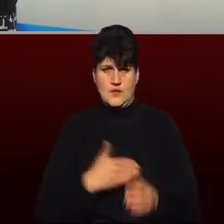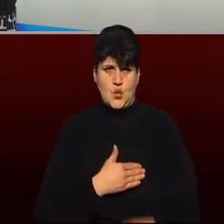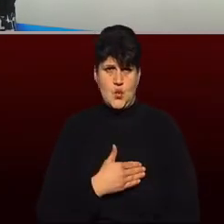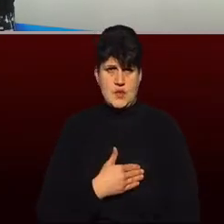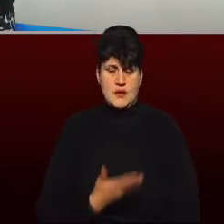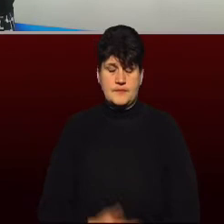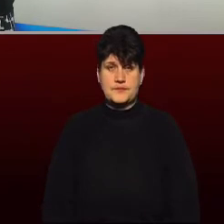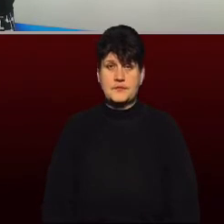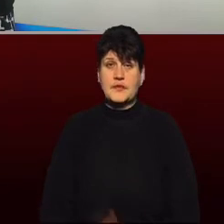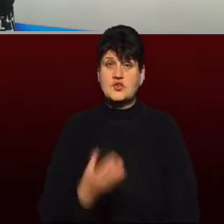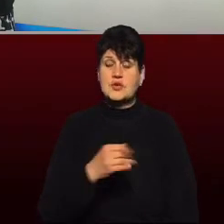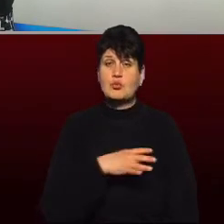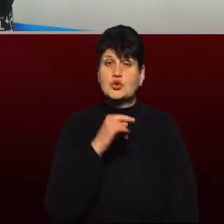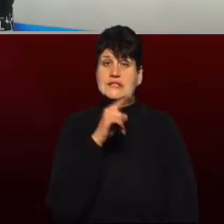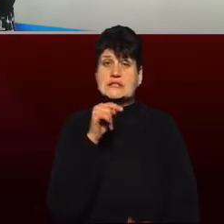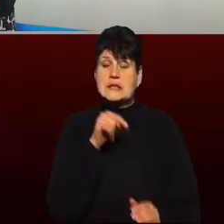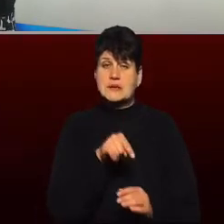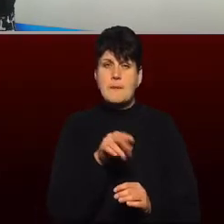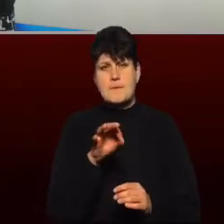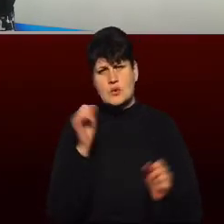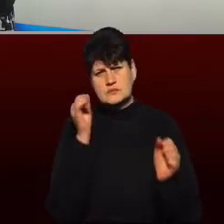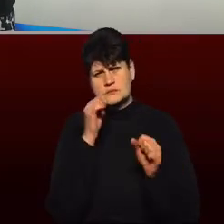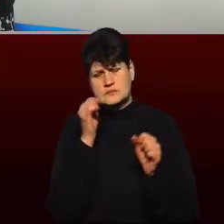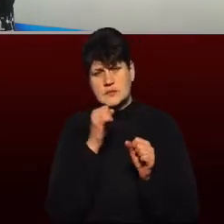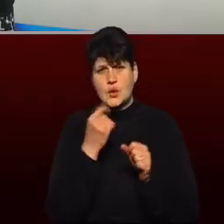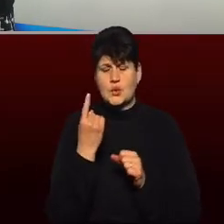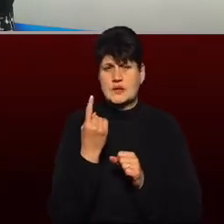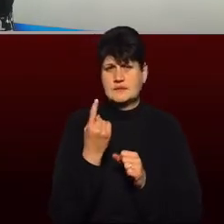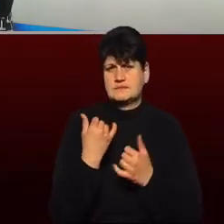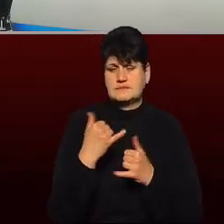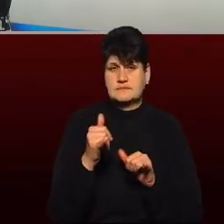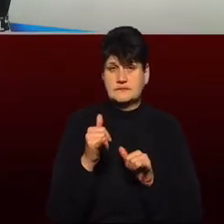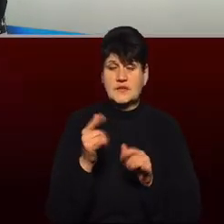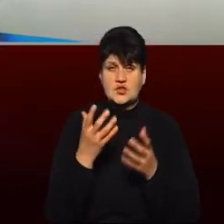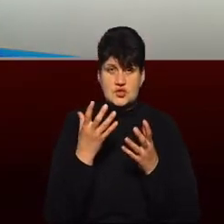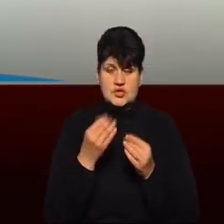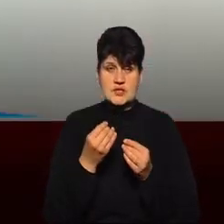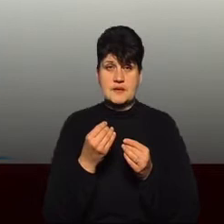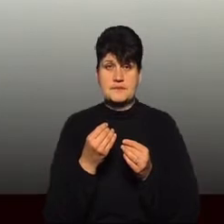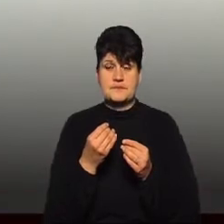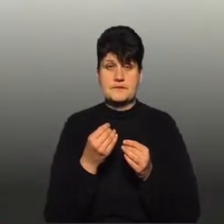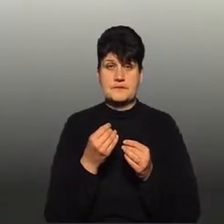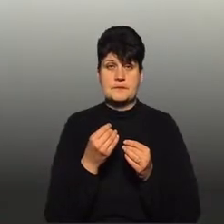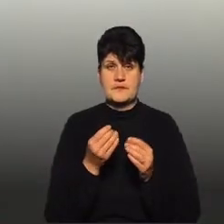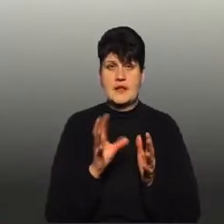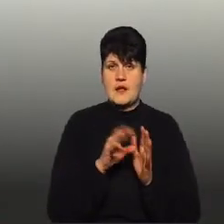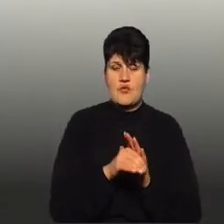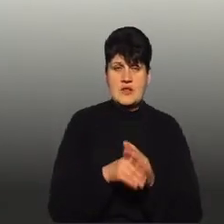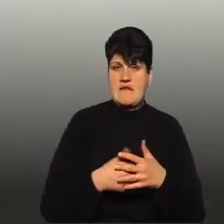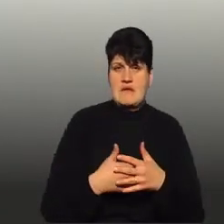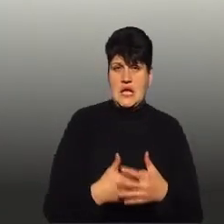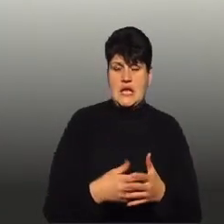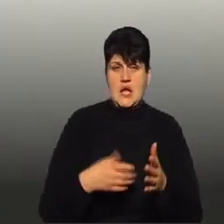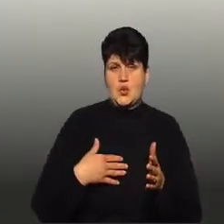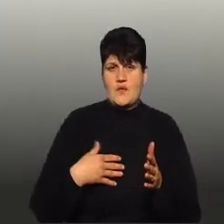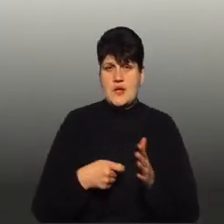такий пункт про міфи, і один з найпоширеніших, який ще, мабуть, і не відноситься ні до вагітності, ні до годування грудьми, але він є про те, що